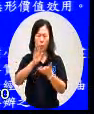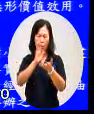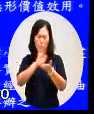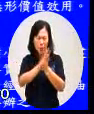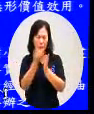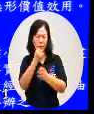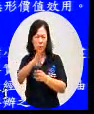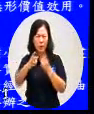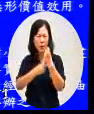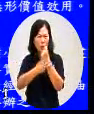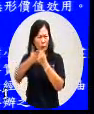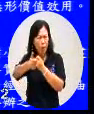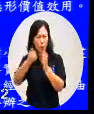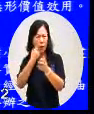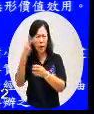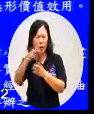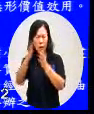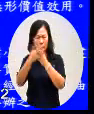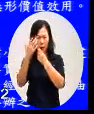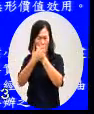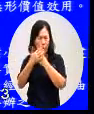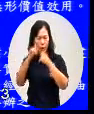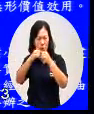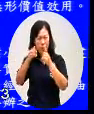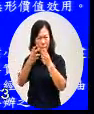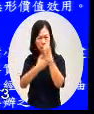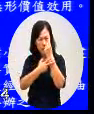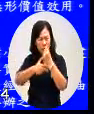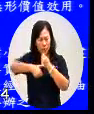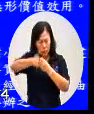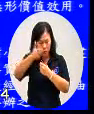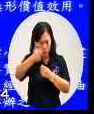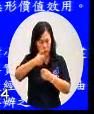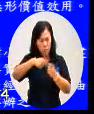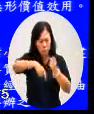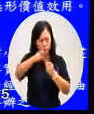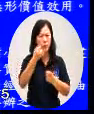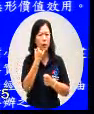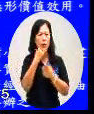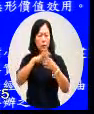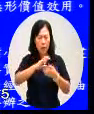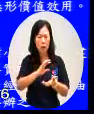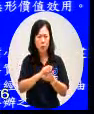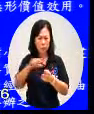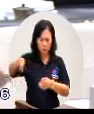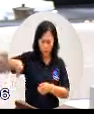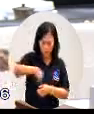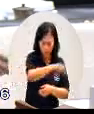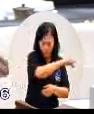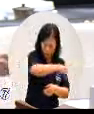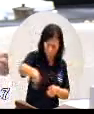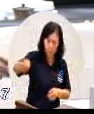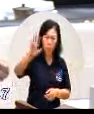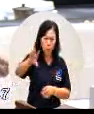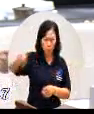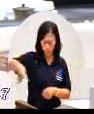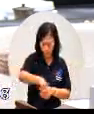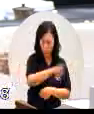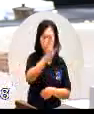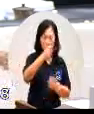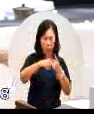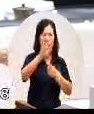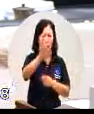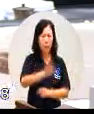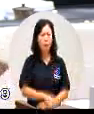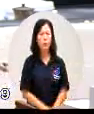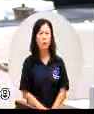到我们那些什么惠民里出去才可以。啊，开不会直接问一个由东向西的机慢车专用